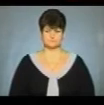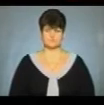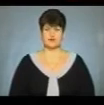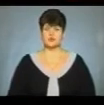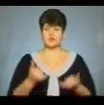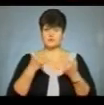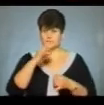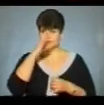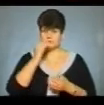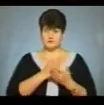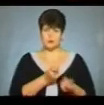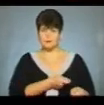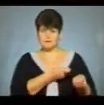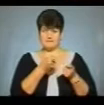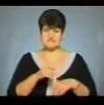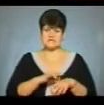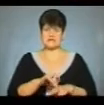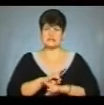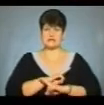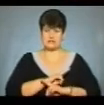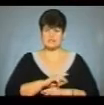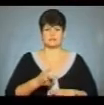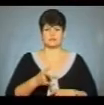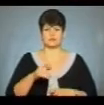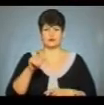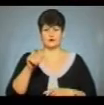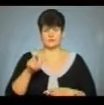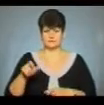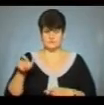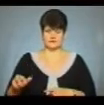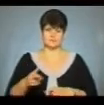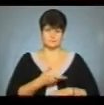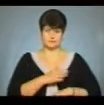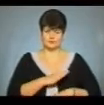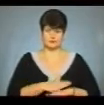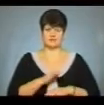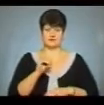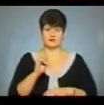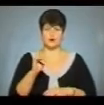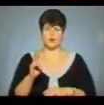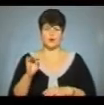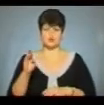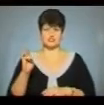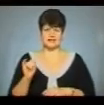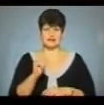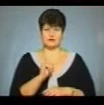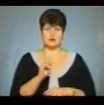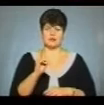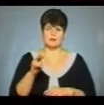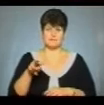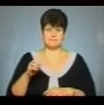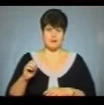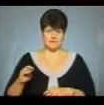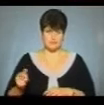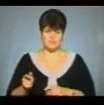Сьогодні вночі мають привезти тіла загиблих у Польщі жителів села Серетець Зборівського району Івана Кошина та Ігоря Кметя. На